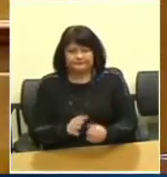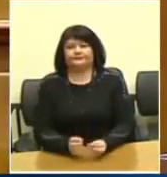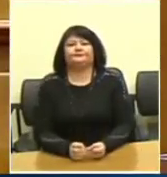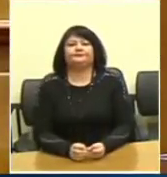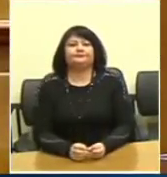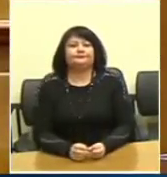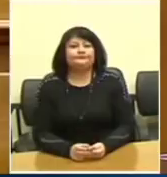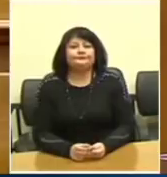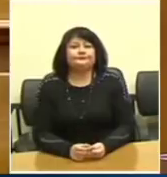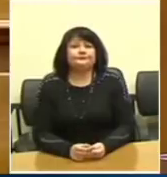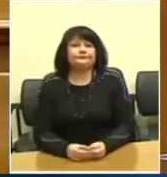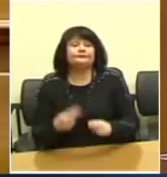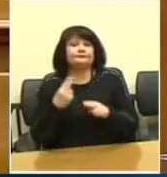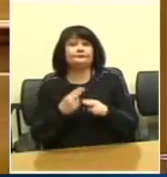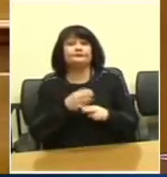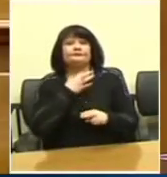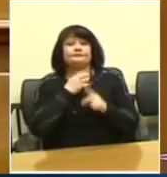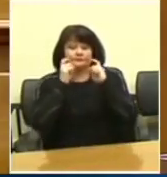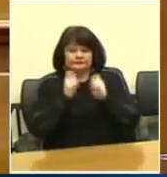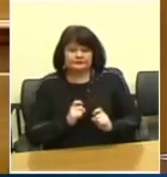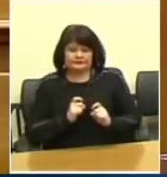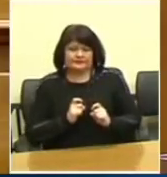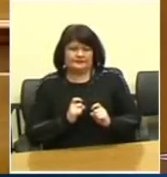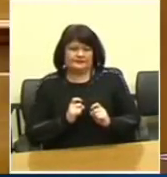Είναι ένα στοιχειώδες και απαραίτητο βήμα θεσμικού εξυγχρονισμού.